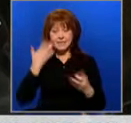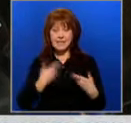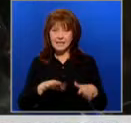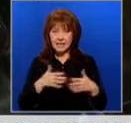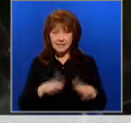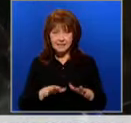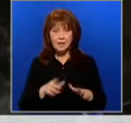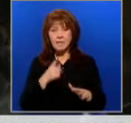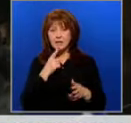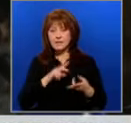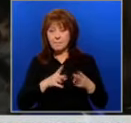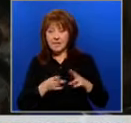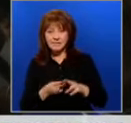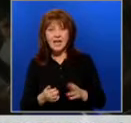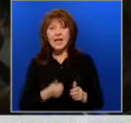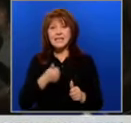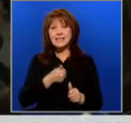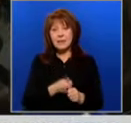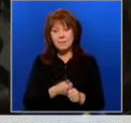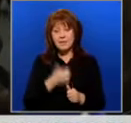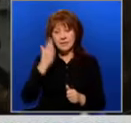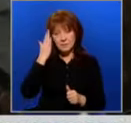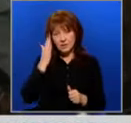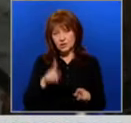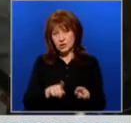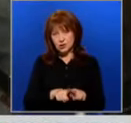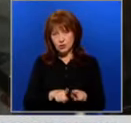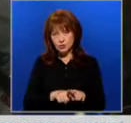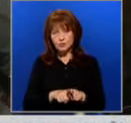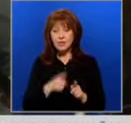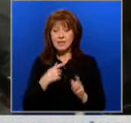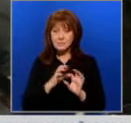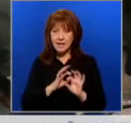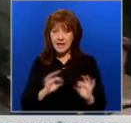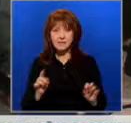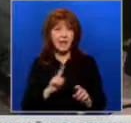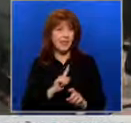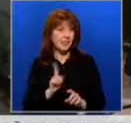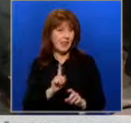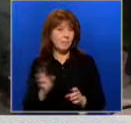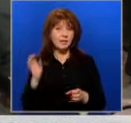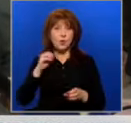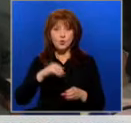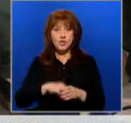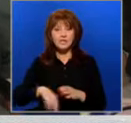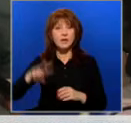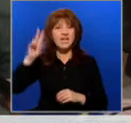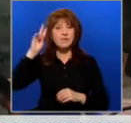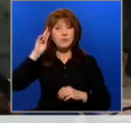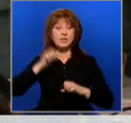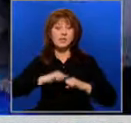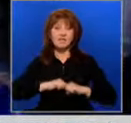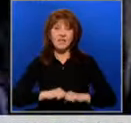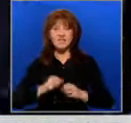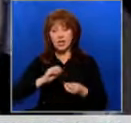сега, нито на ротацията. За министри не искаме нито сега, нито на ротацията. За да сме много ясни. Няма да участваме в изпълнителната власт и в